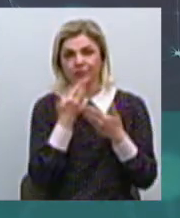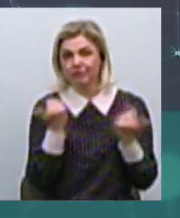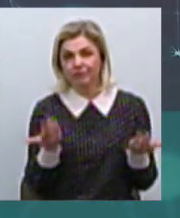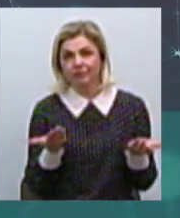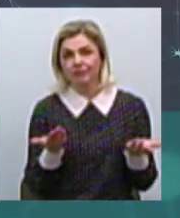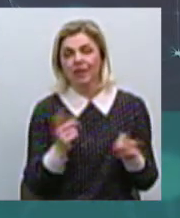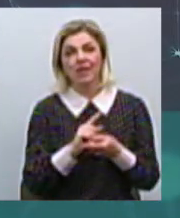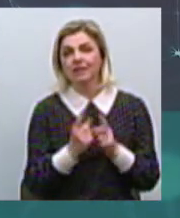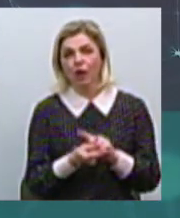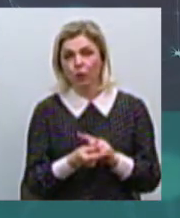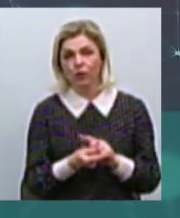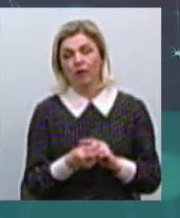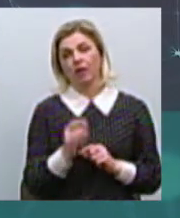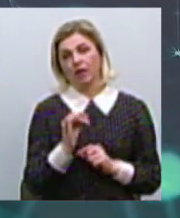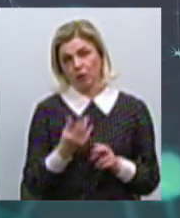стають,